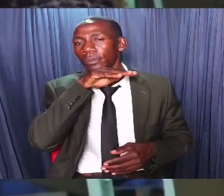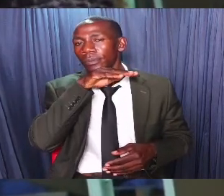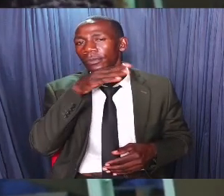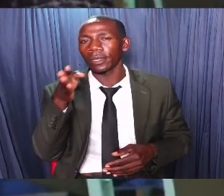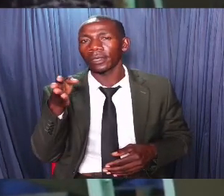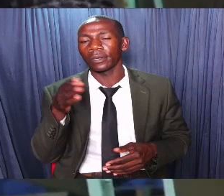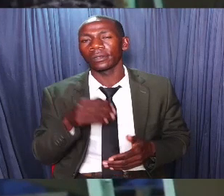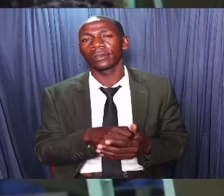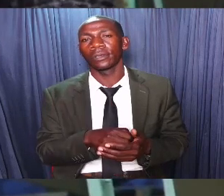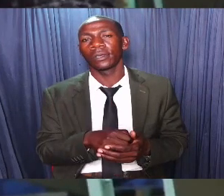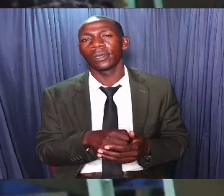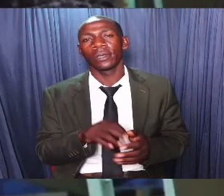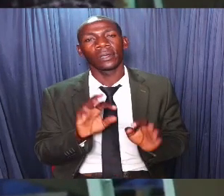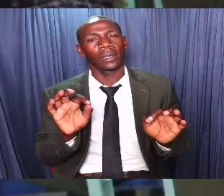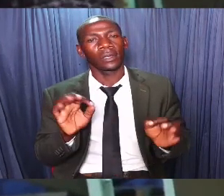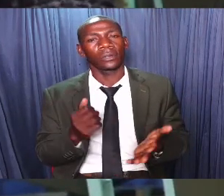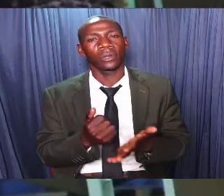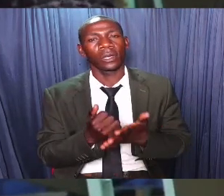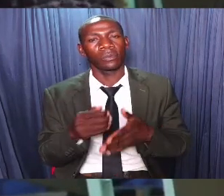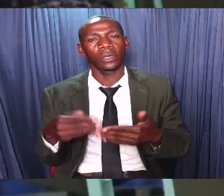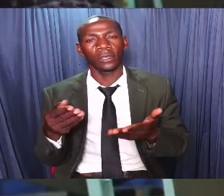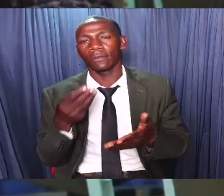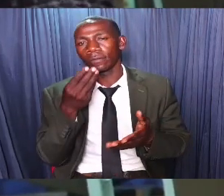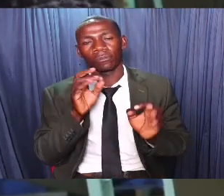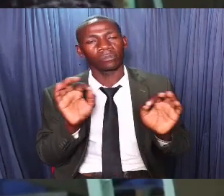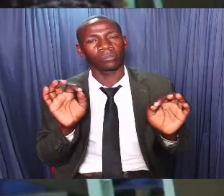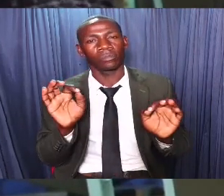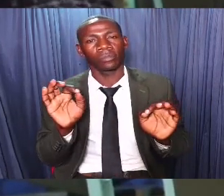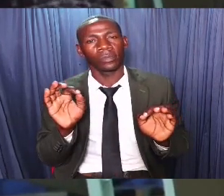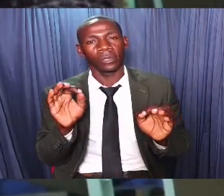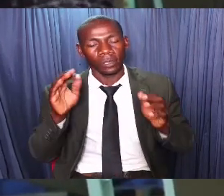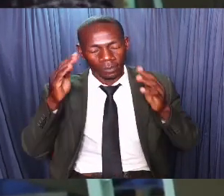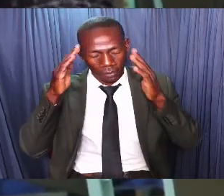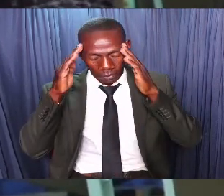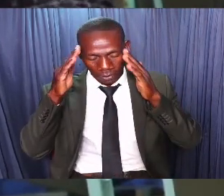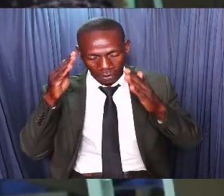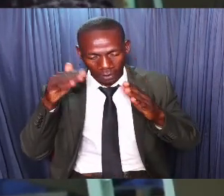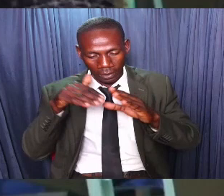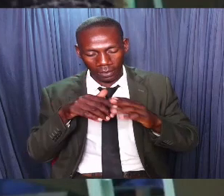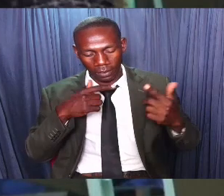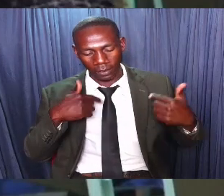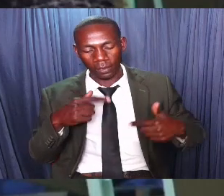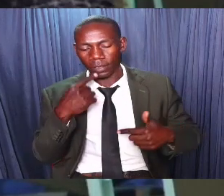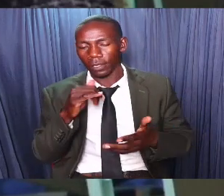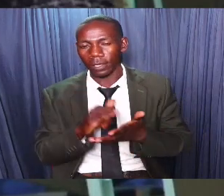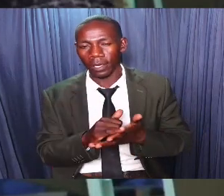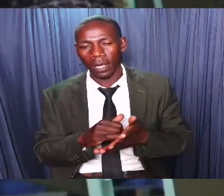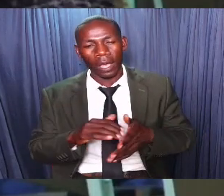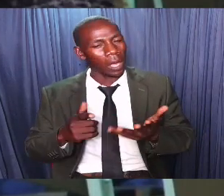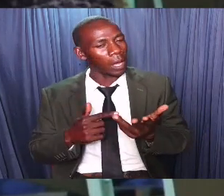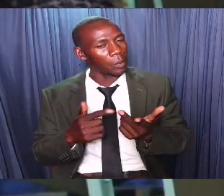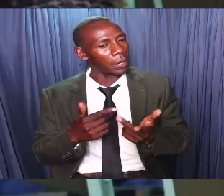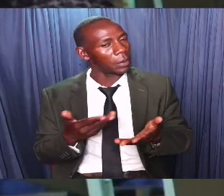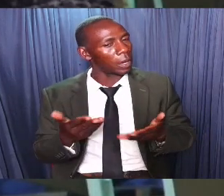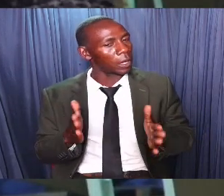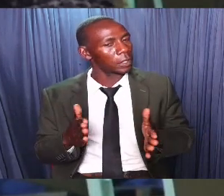waliokula nguruwe, wala hapana mtu aliyempa kitu. Alipozingatia moyoni mwake alisema, ni watumishi wangapi wa